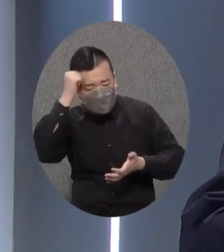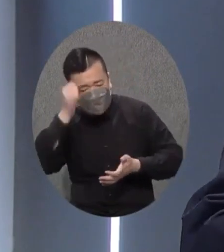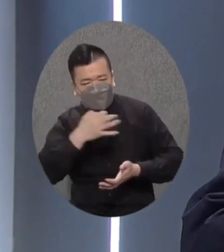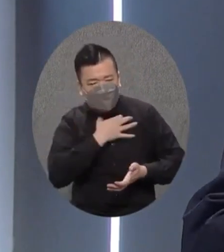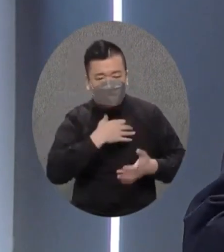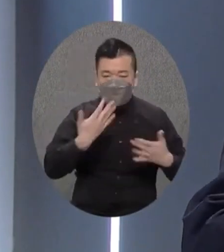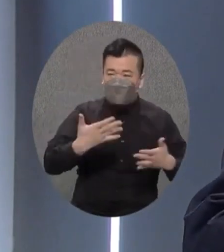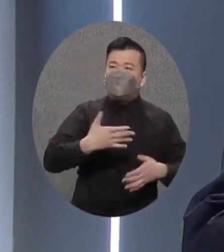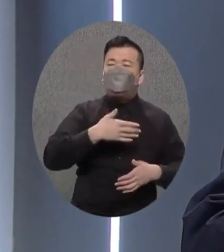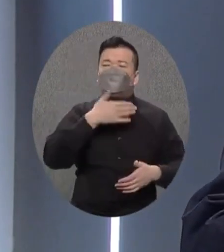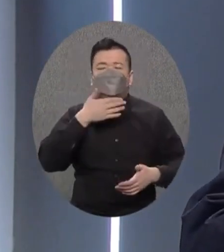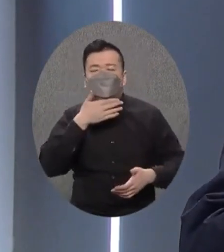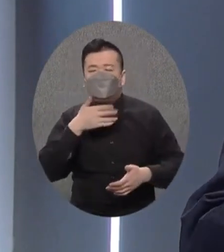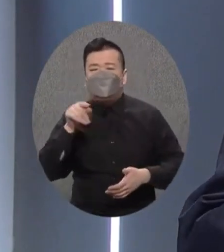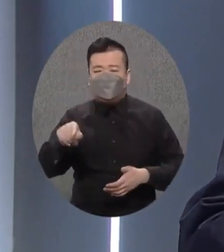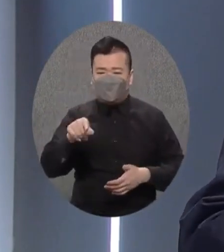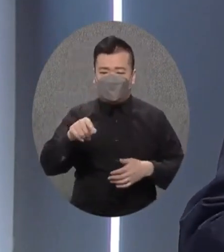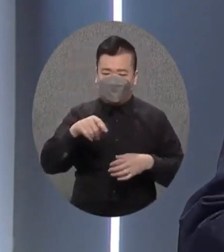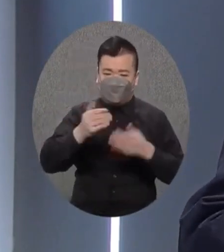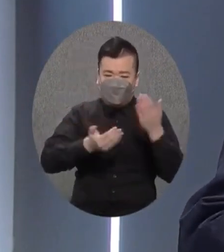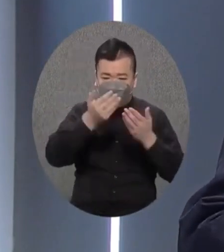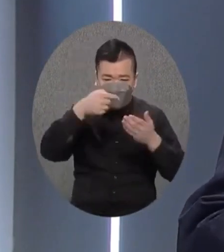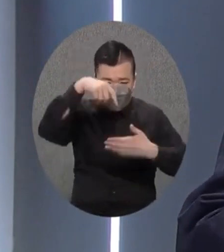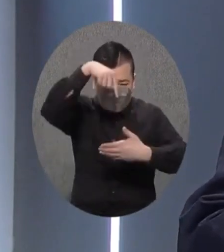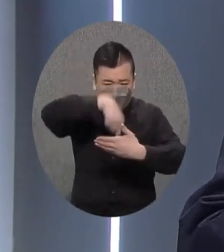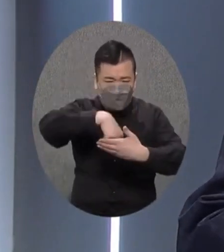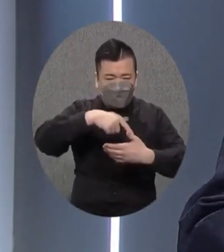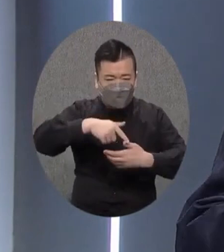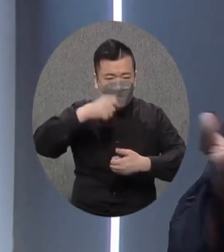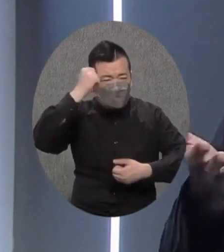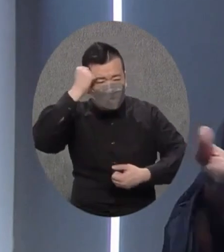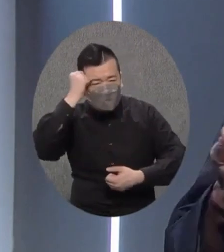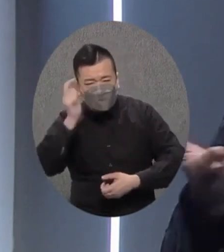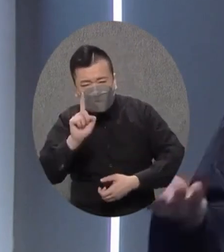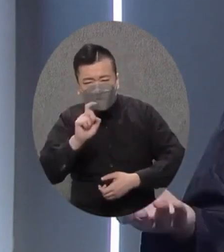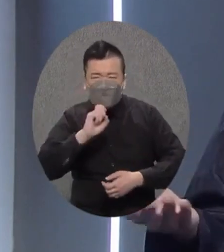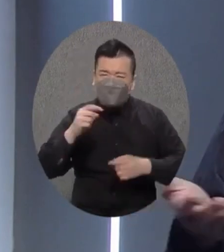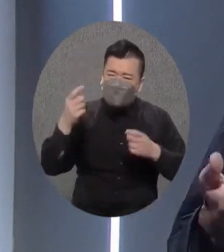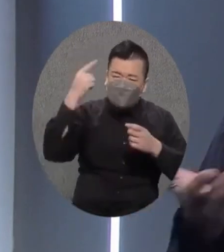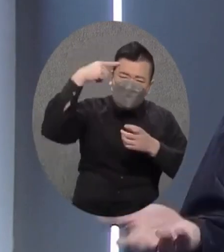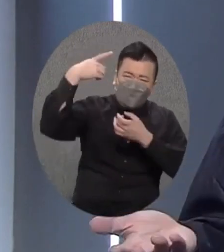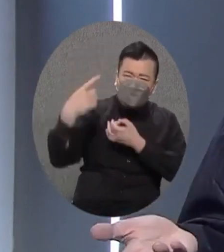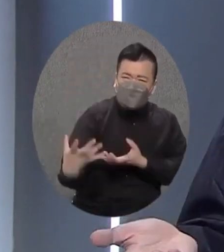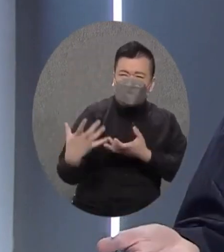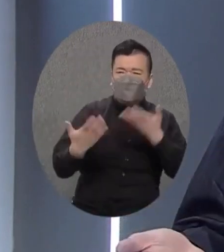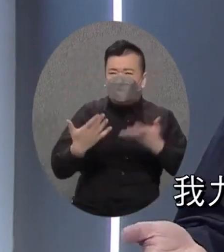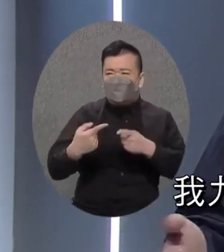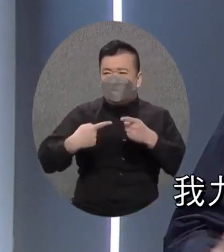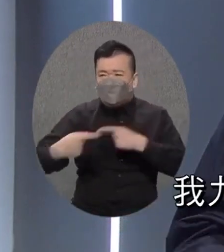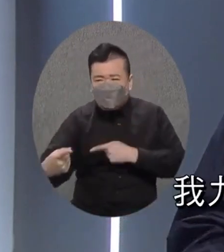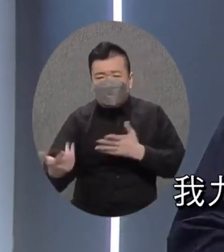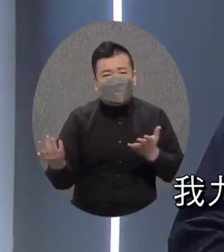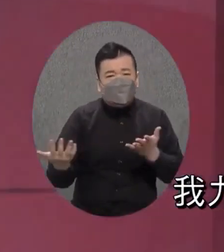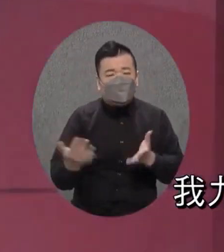家年輕藝術家喺呢個城市裏邊面對嘅處境，有冇咩共通又不同嘅地方咧？ 我想